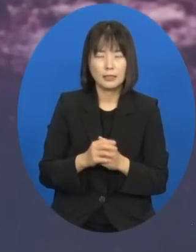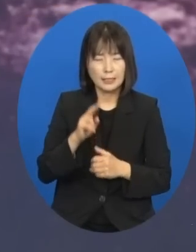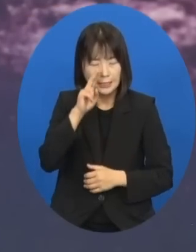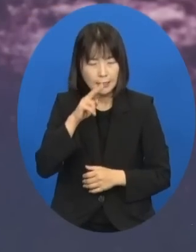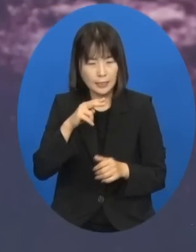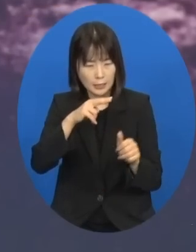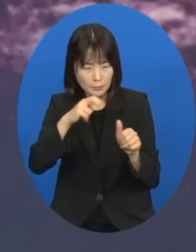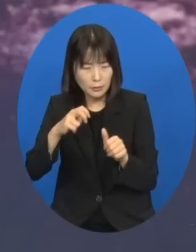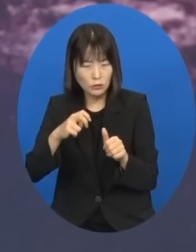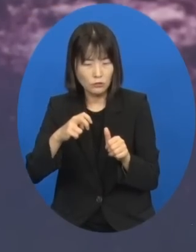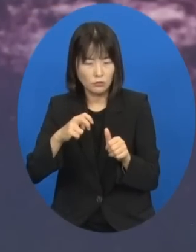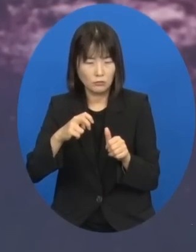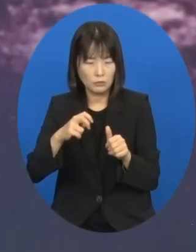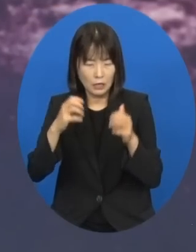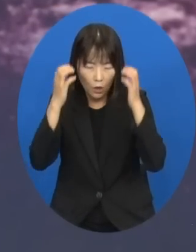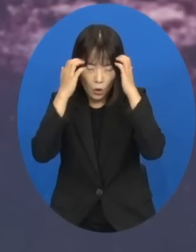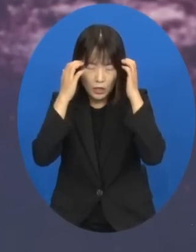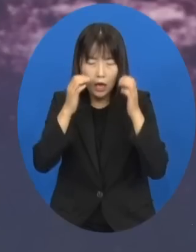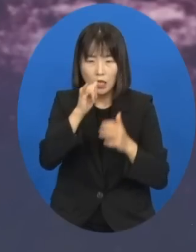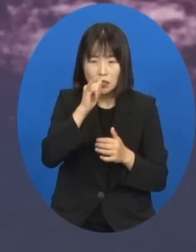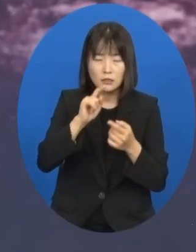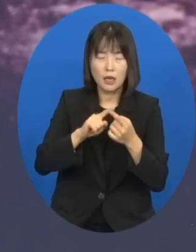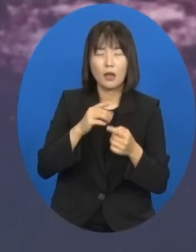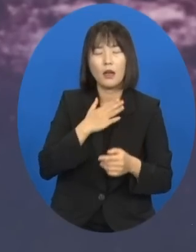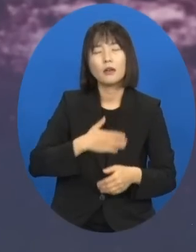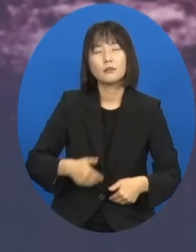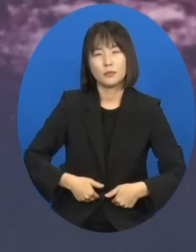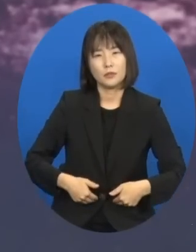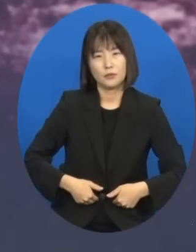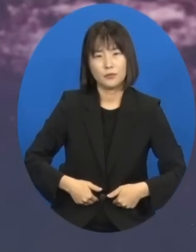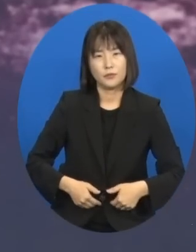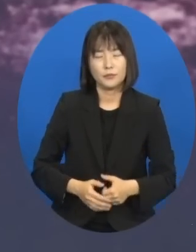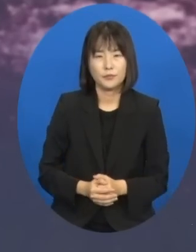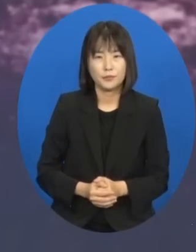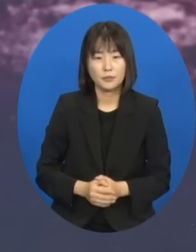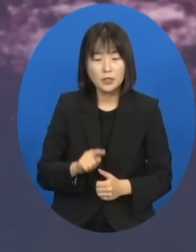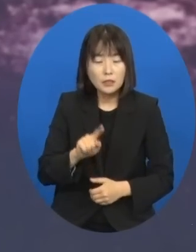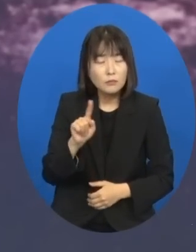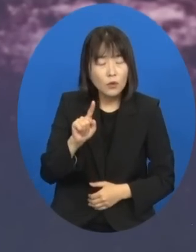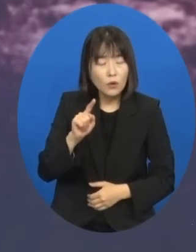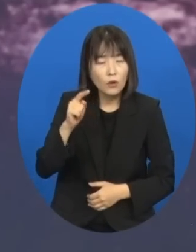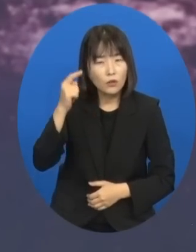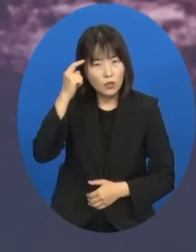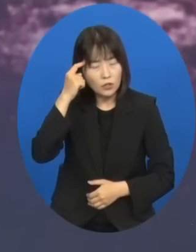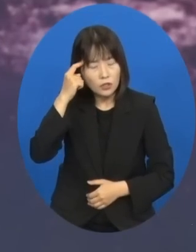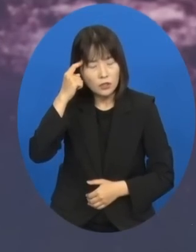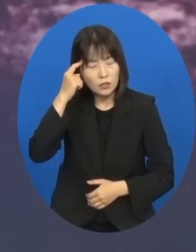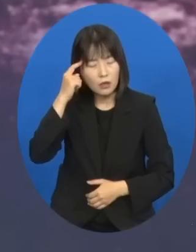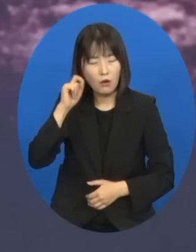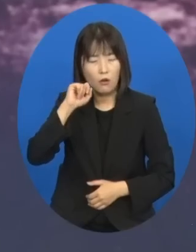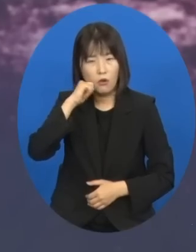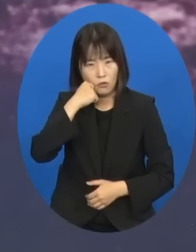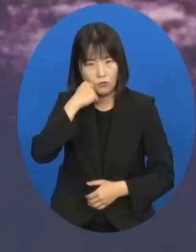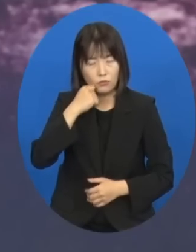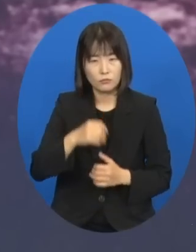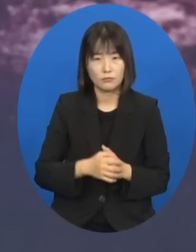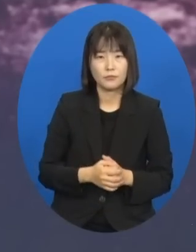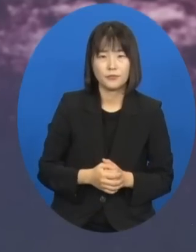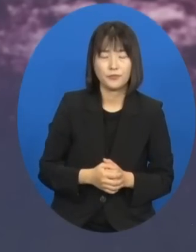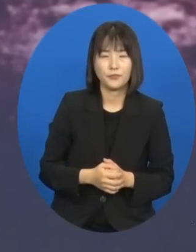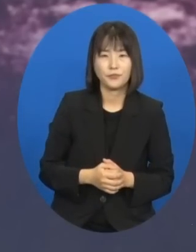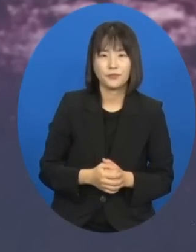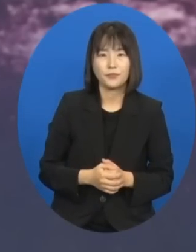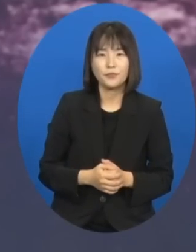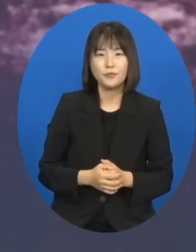여러분 꼭 아셔야 돼요. 이 정신적인 흉년 기근입니다. 아벨이 왜 가인의 시기를 받습니까? 예배 잘